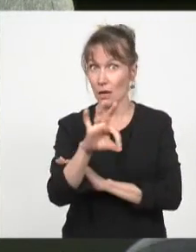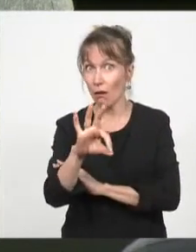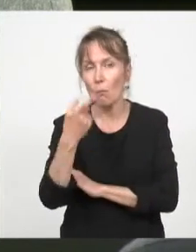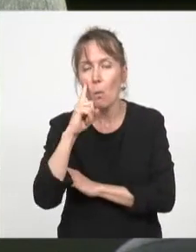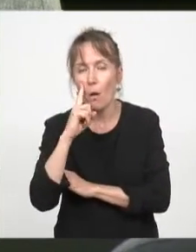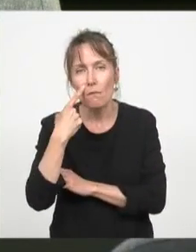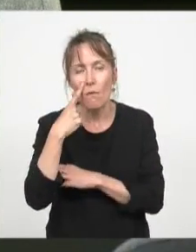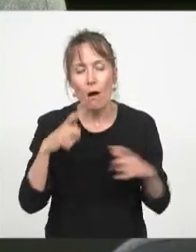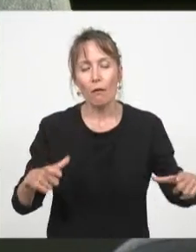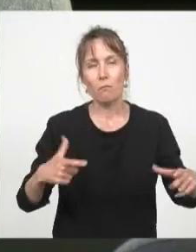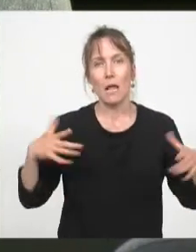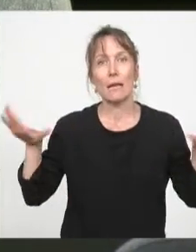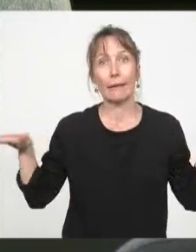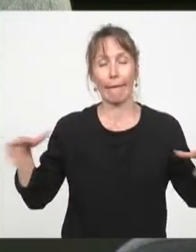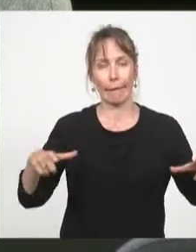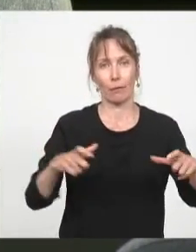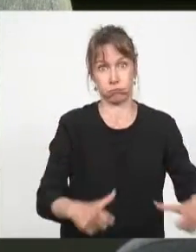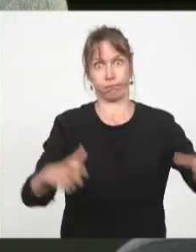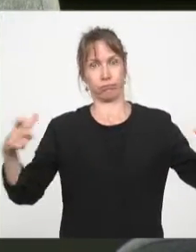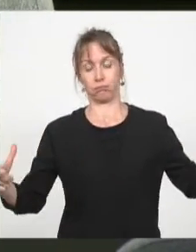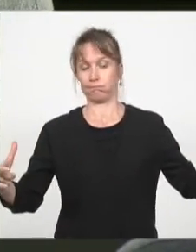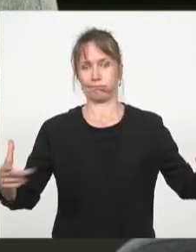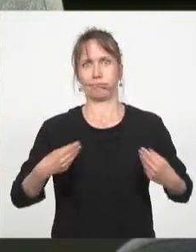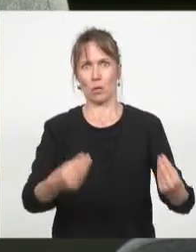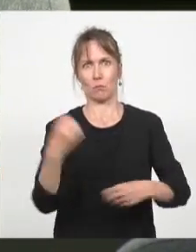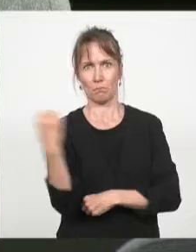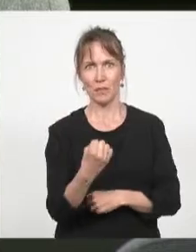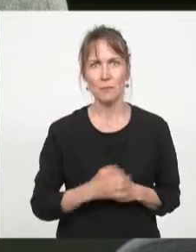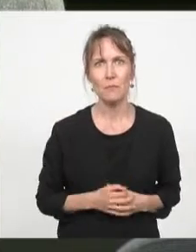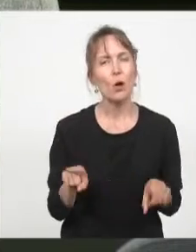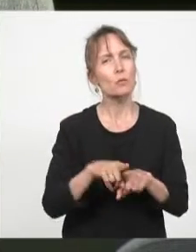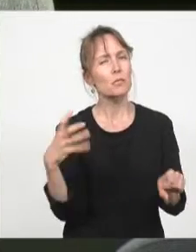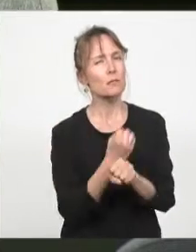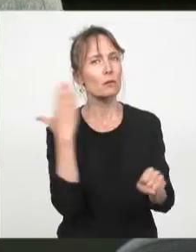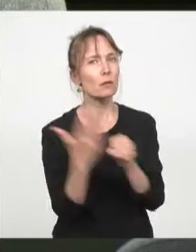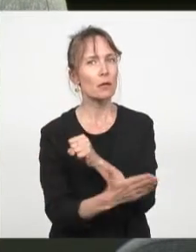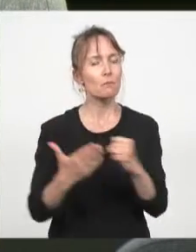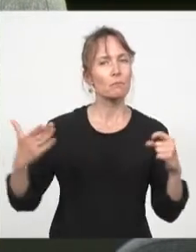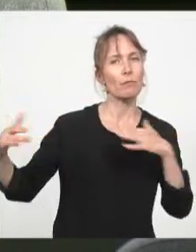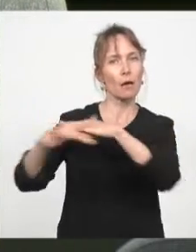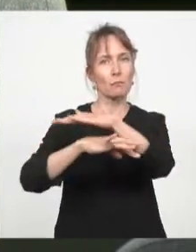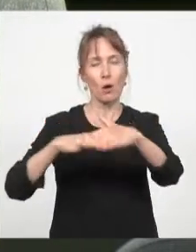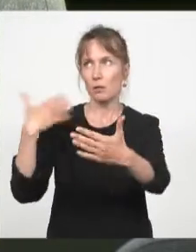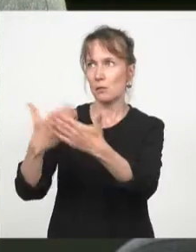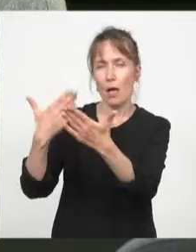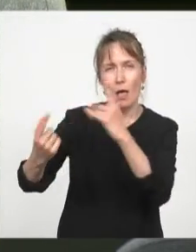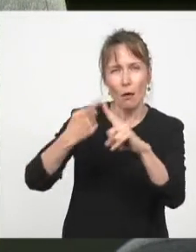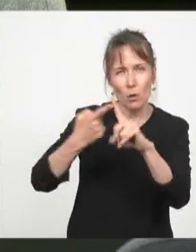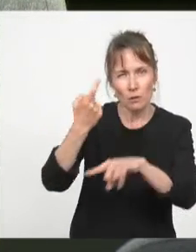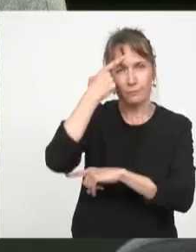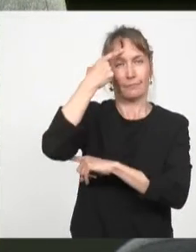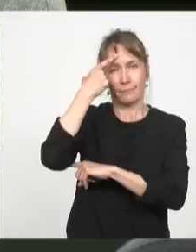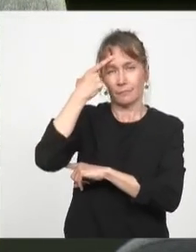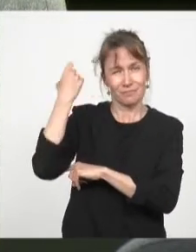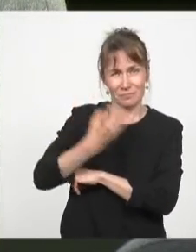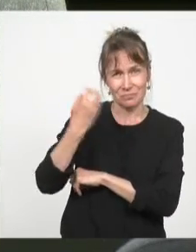de l'aérodrome de l'île Léquin. Les enjeux de santé environnementale sont particulièrement omniprésents sur notre territoire. Concernant la